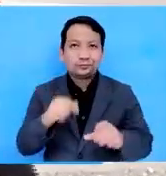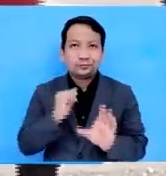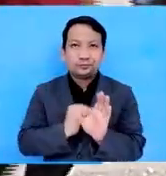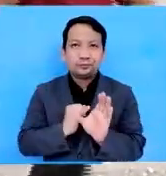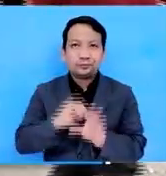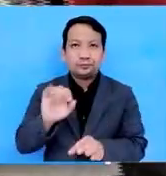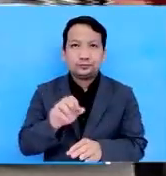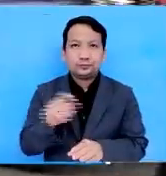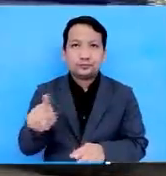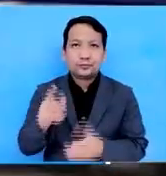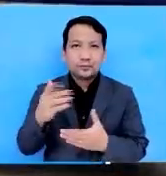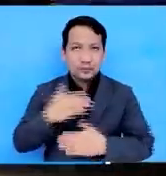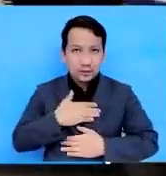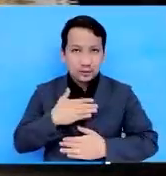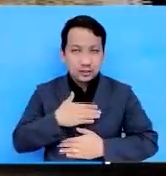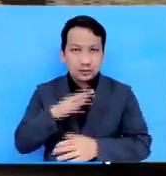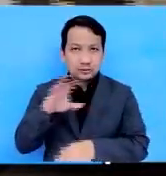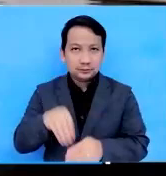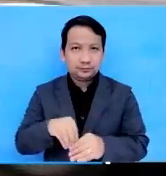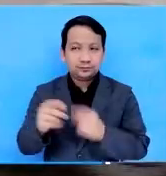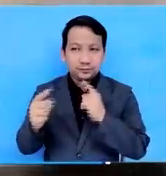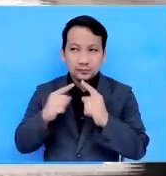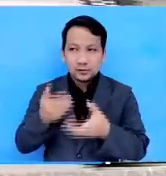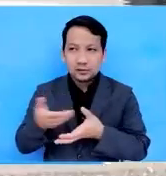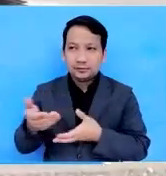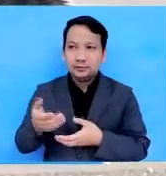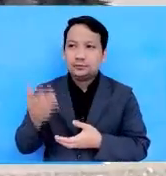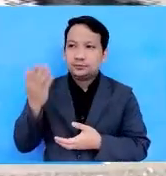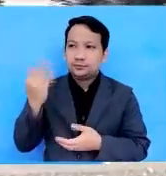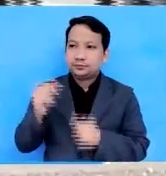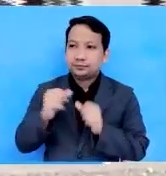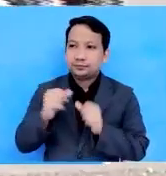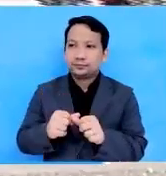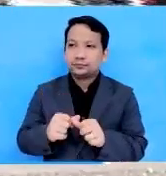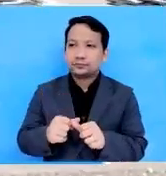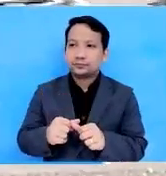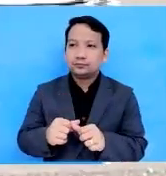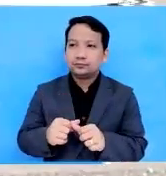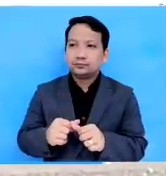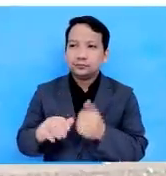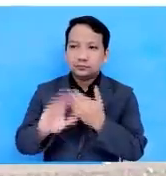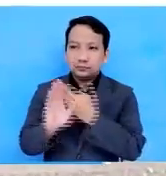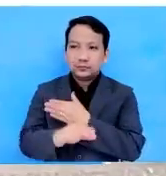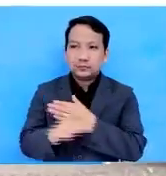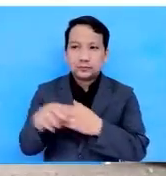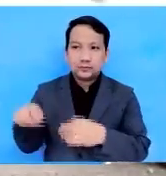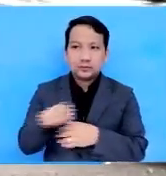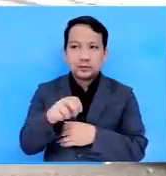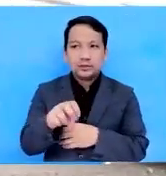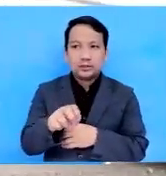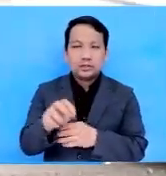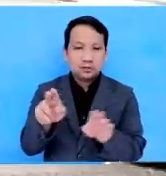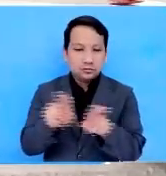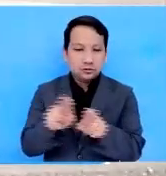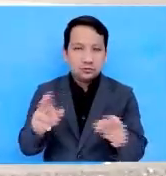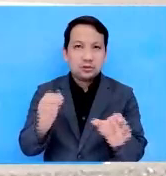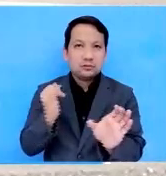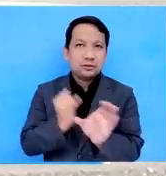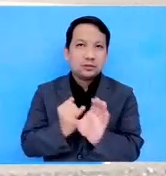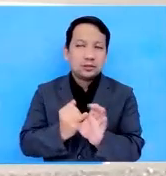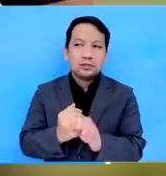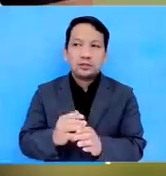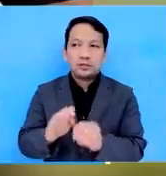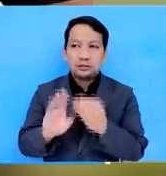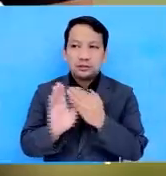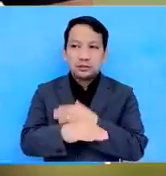Natuwa naman yung mga pasahero na nakausap natin kanina dahil nga sa wakas, balik kalsada na ulit at balik na sa normal ang mga jeepney. Balik sa'yo,